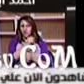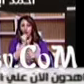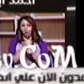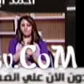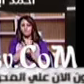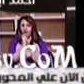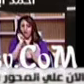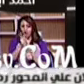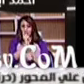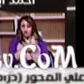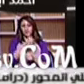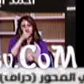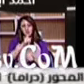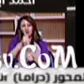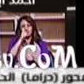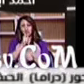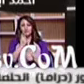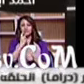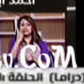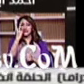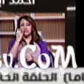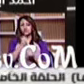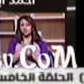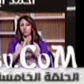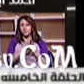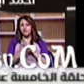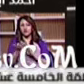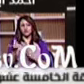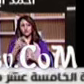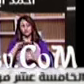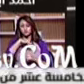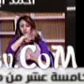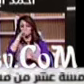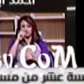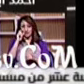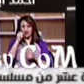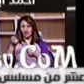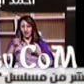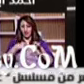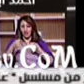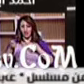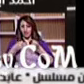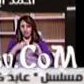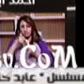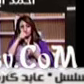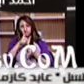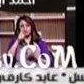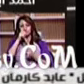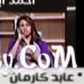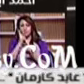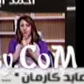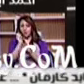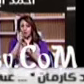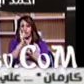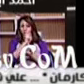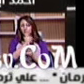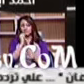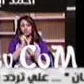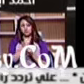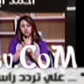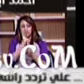فيها فانت النهارده ما ذنب ان هو النهارده رجل اعمال او او واحد بيشتغل في الصناعه وكل مره بيقول ما تدخلوش في